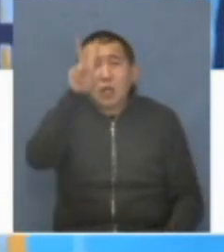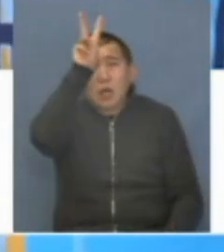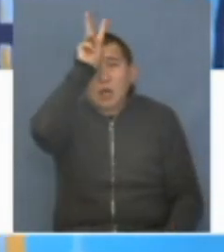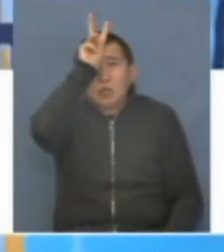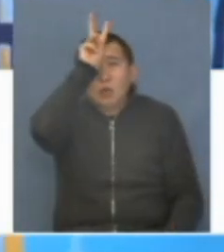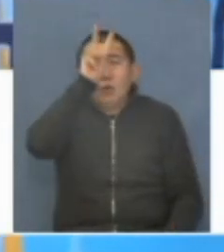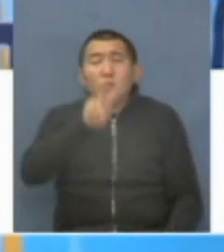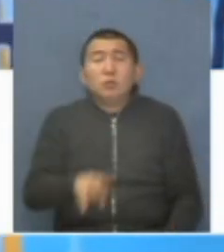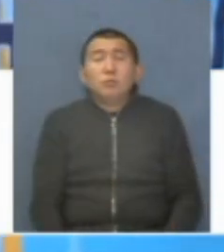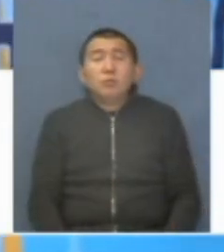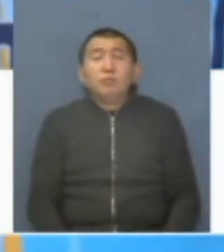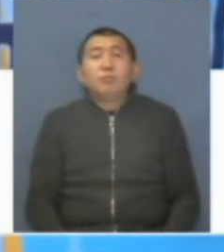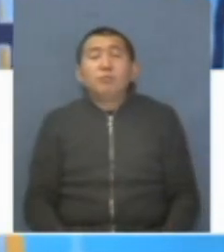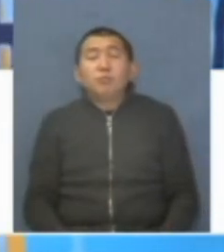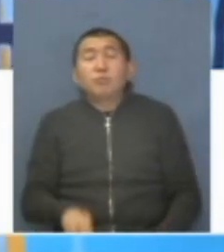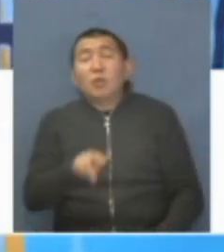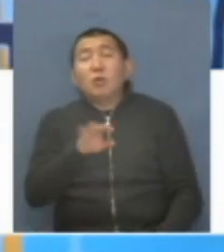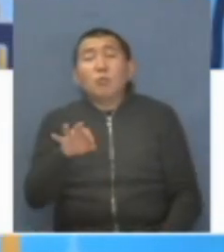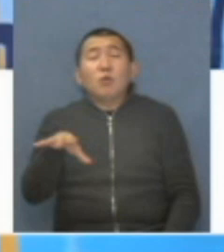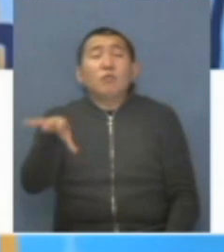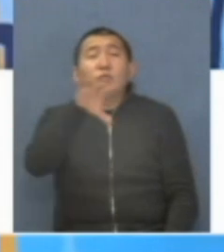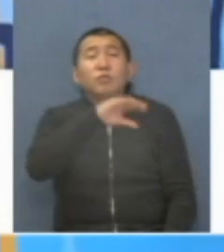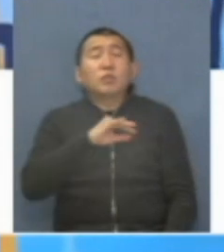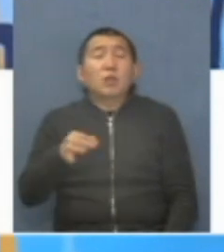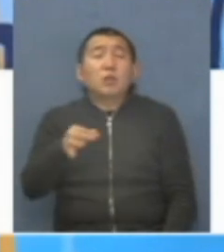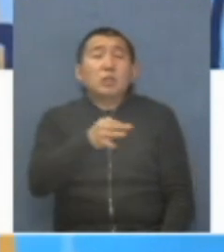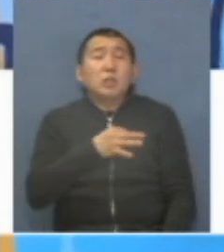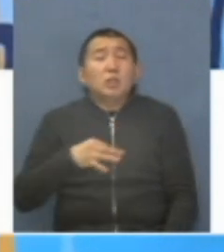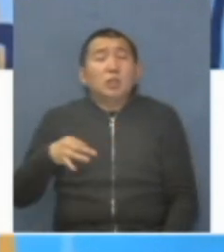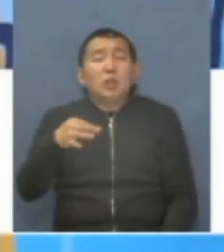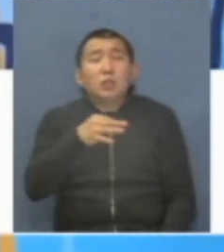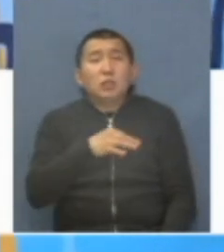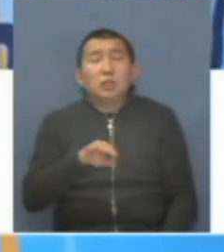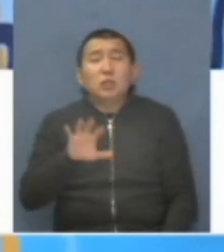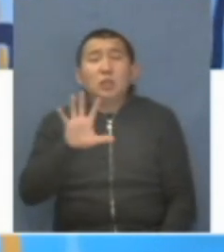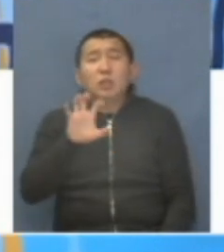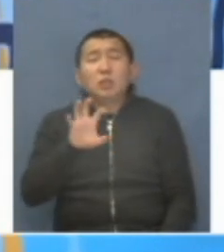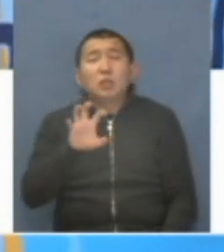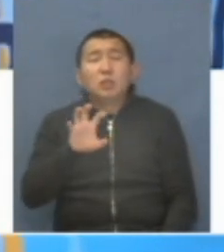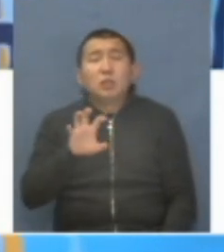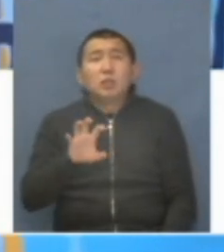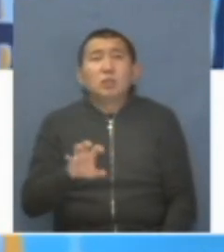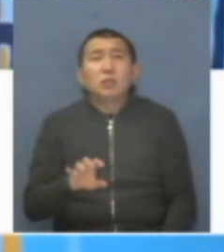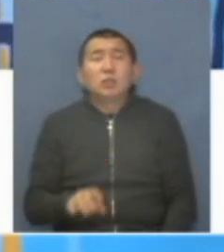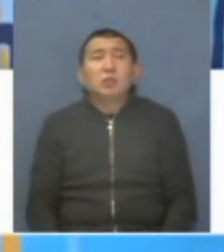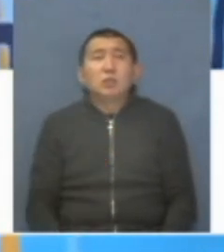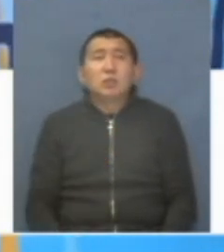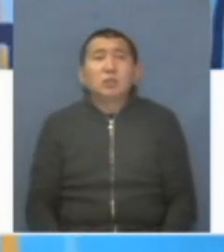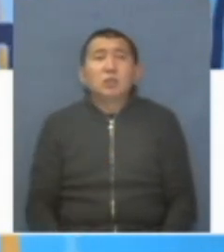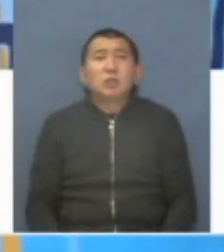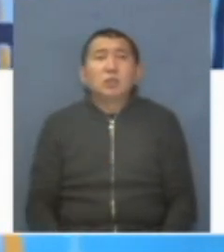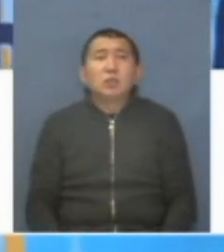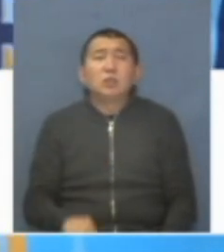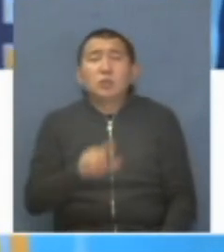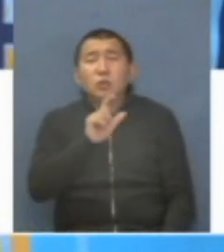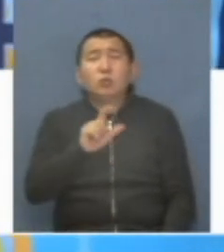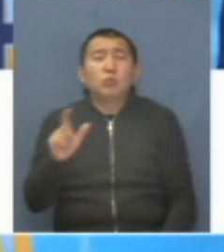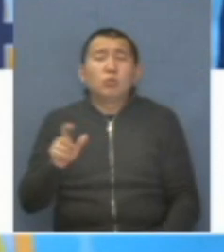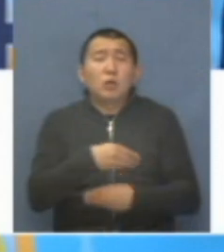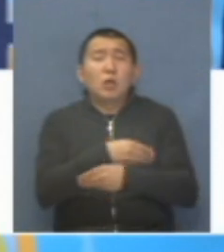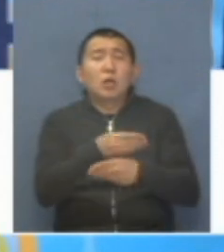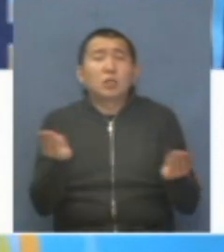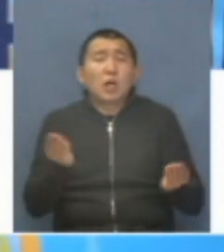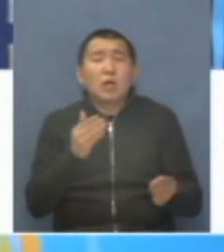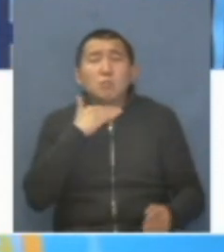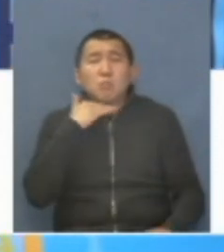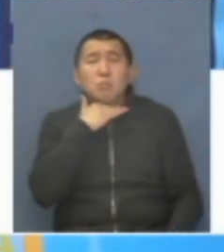Данный момент по всей области мы уже более 500 нуждающим раздали мясо, не